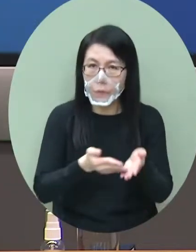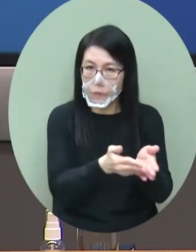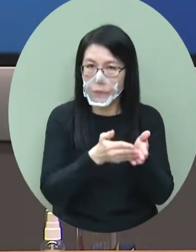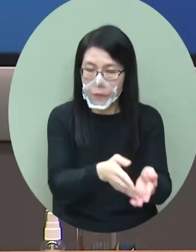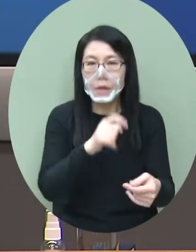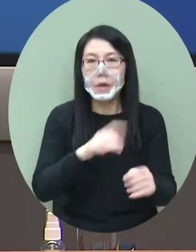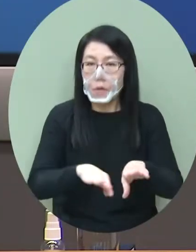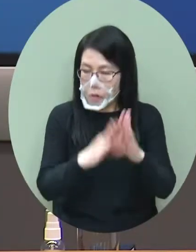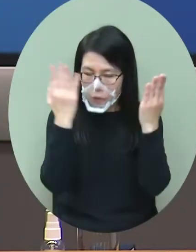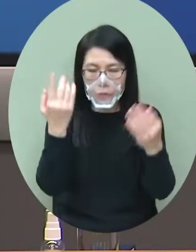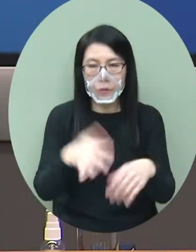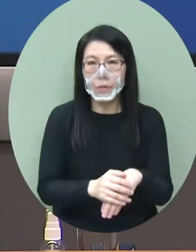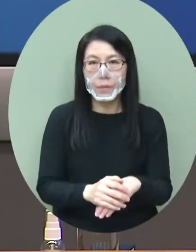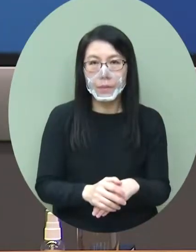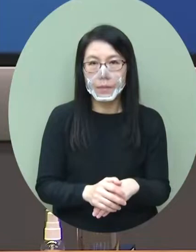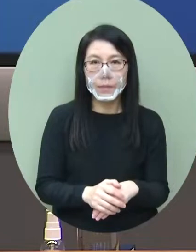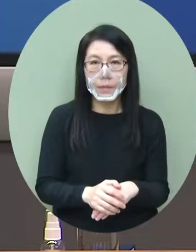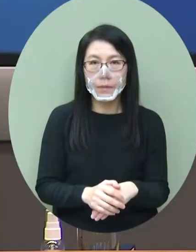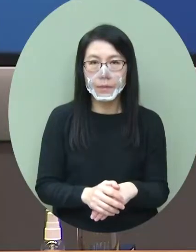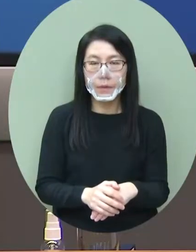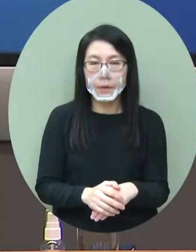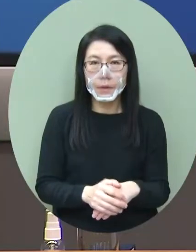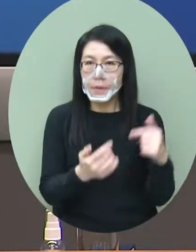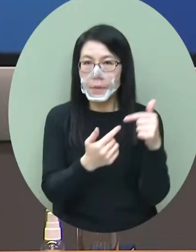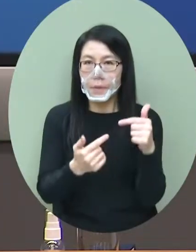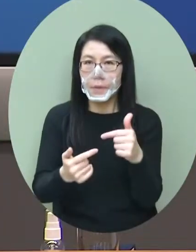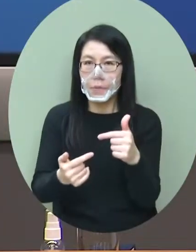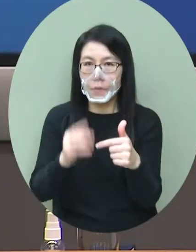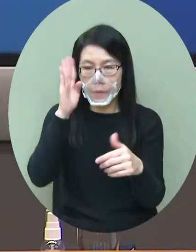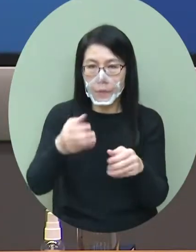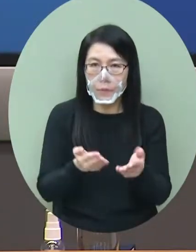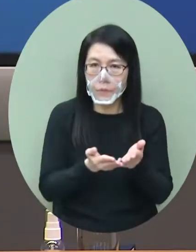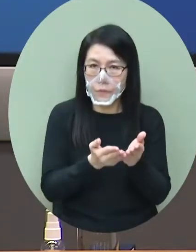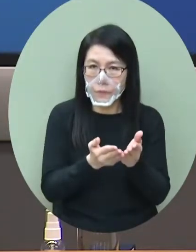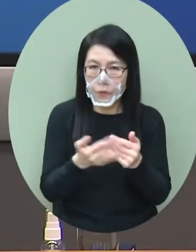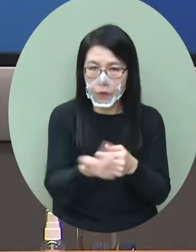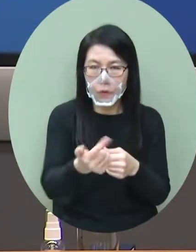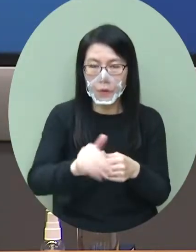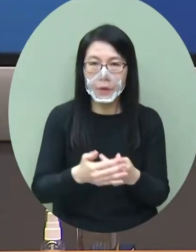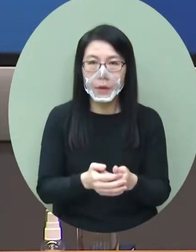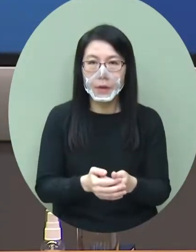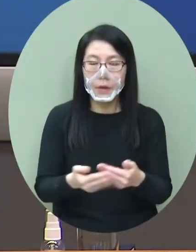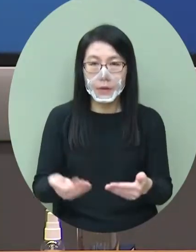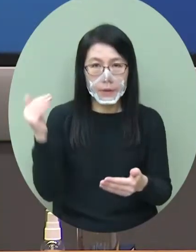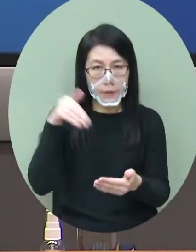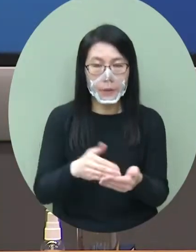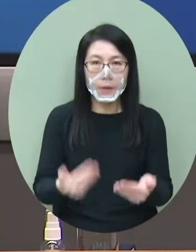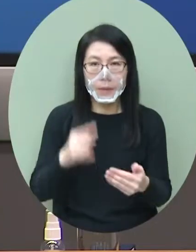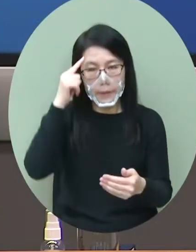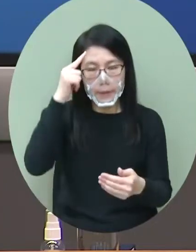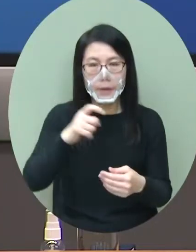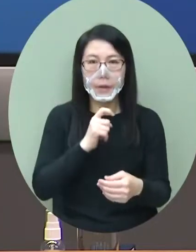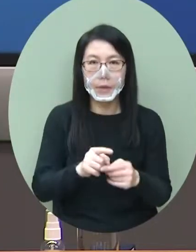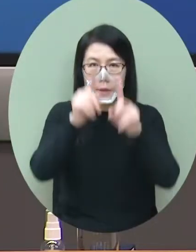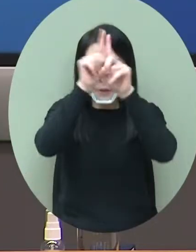路运输服务呢，已经全面的开通，以及呢就不断的提升运力。到了今天呢，我